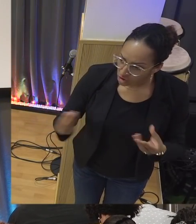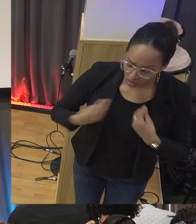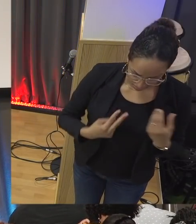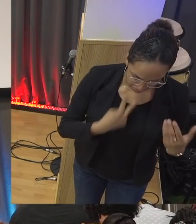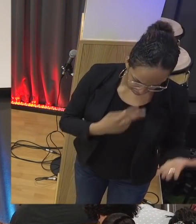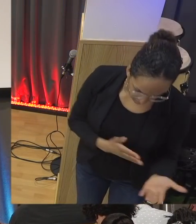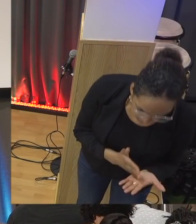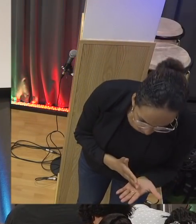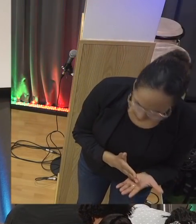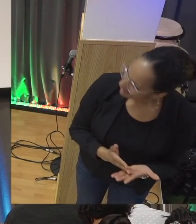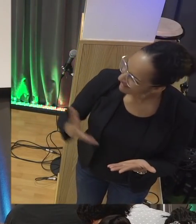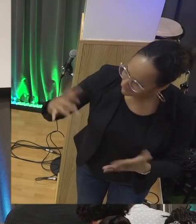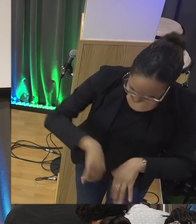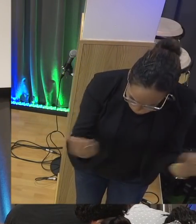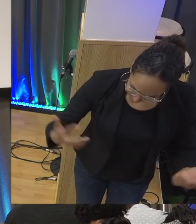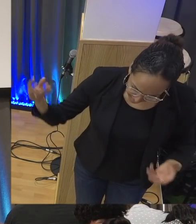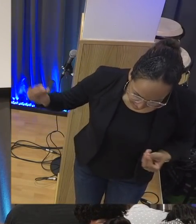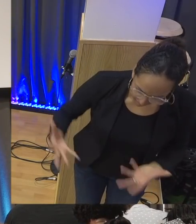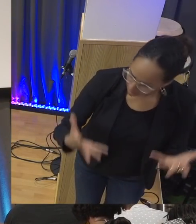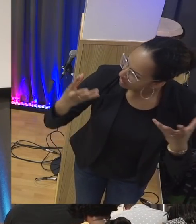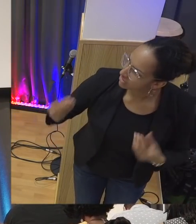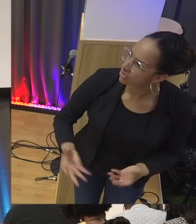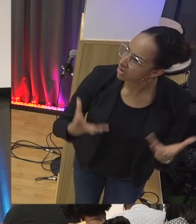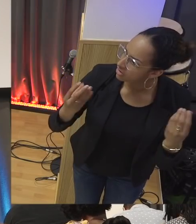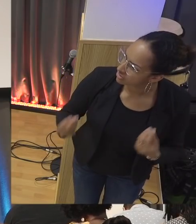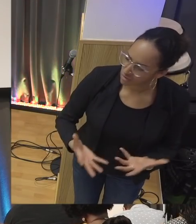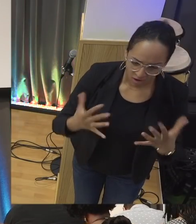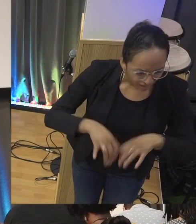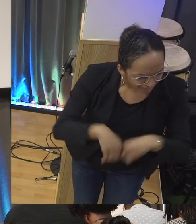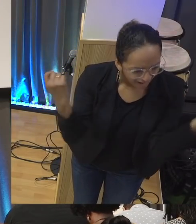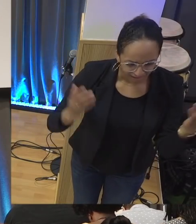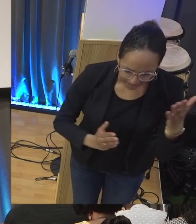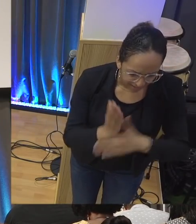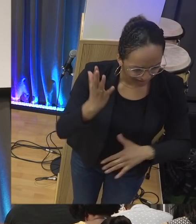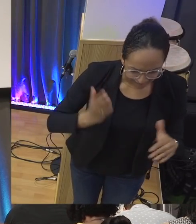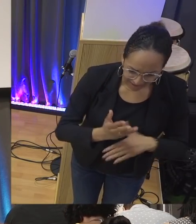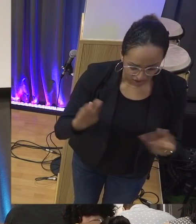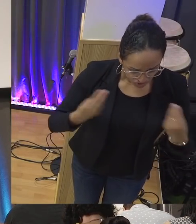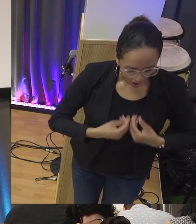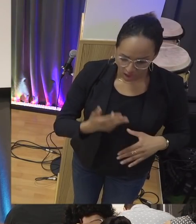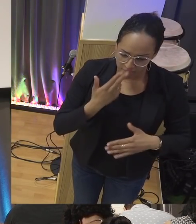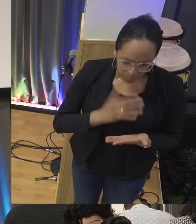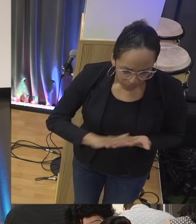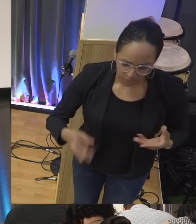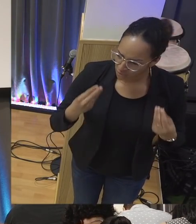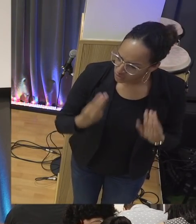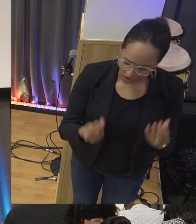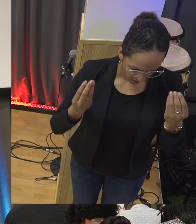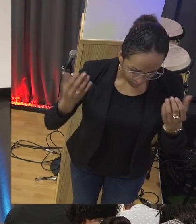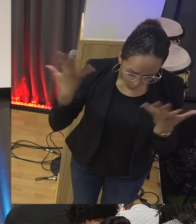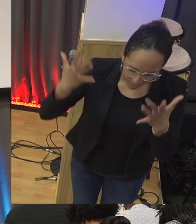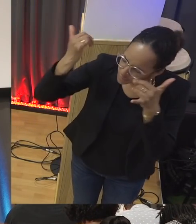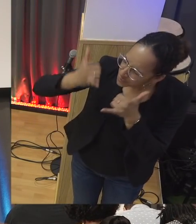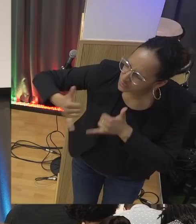bloquent. Tout ce qu'on a entendu soit cassé, brisé, détruit, assaini, purifié par la puissance